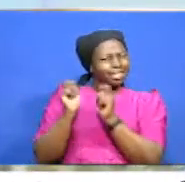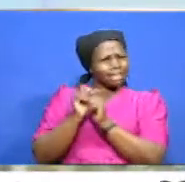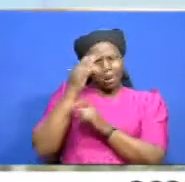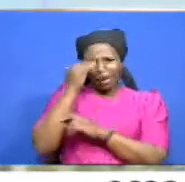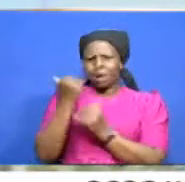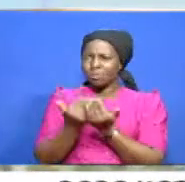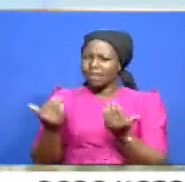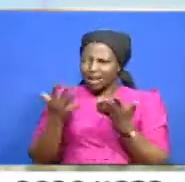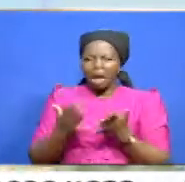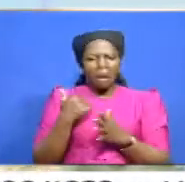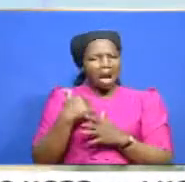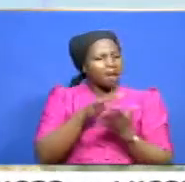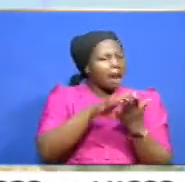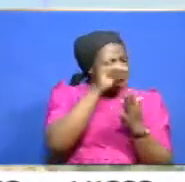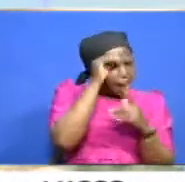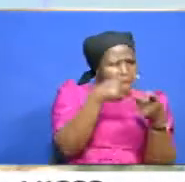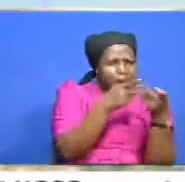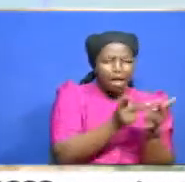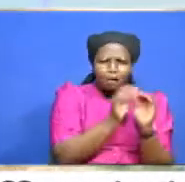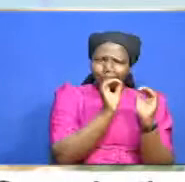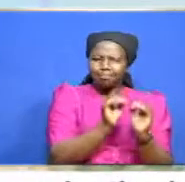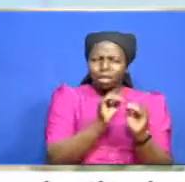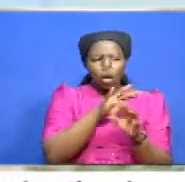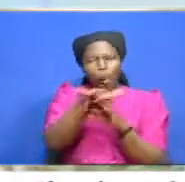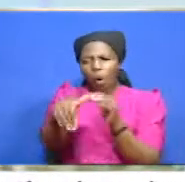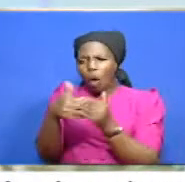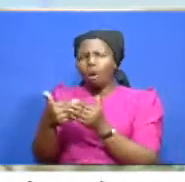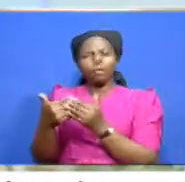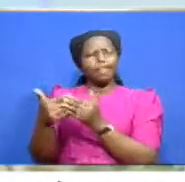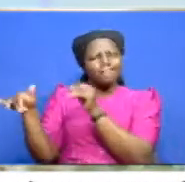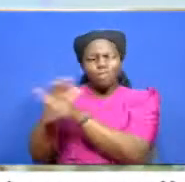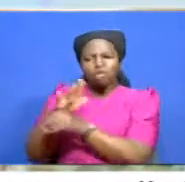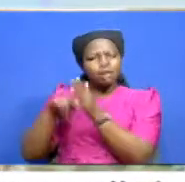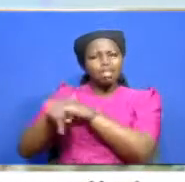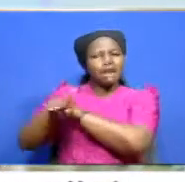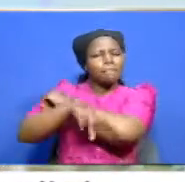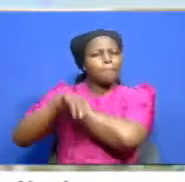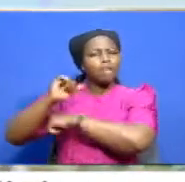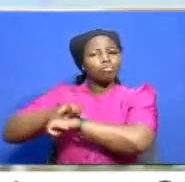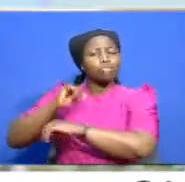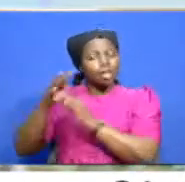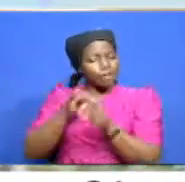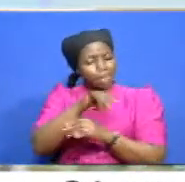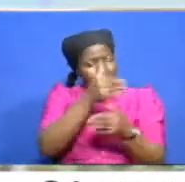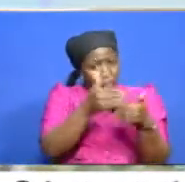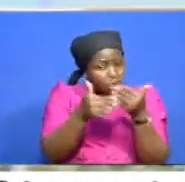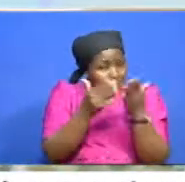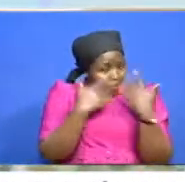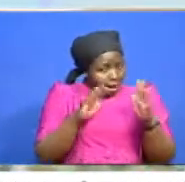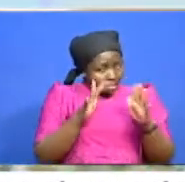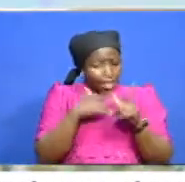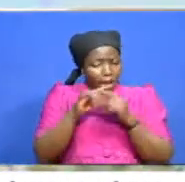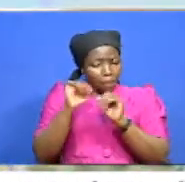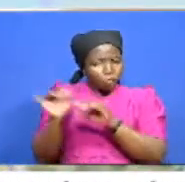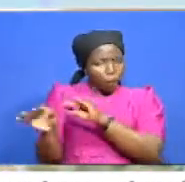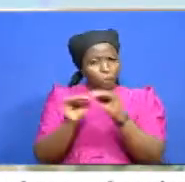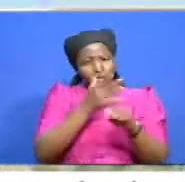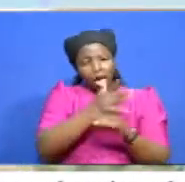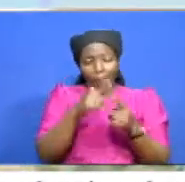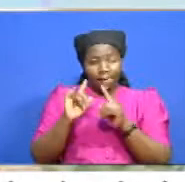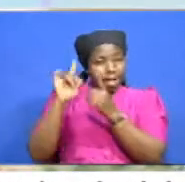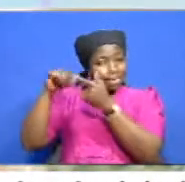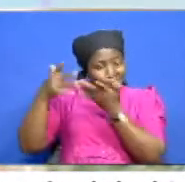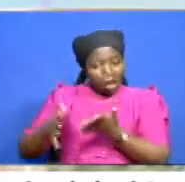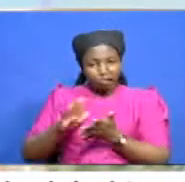mahali kwa kusoma, watoto wanafinyiliana kwa primary school ambapo ingekuwa kamili wangekuwa wako hapa, lakini kufikia sahihi hakuna.